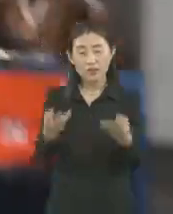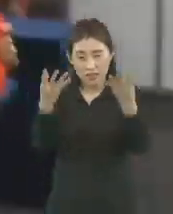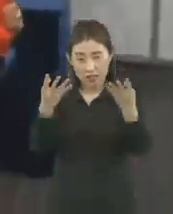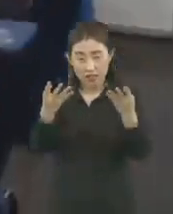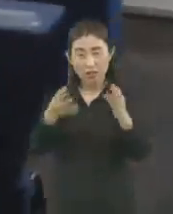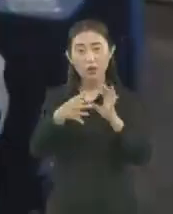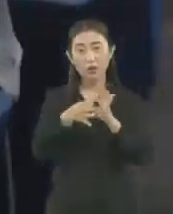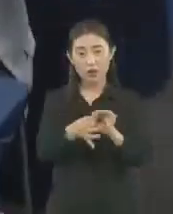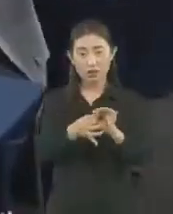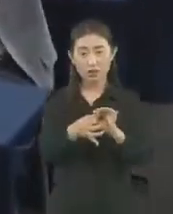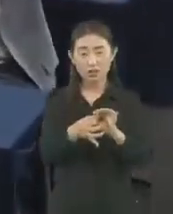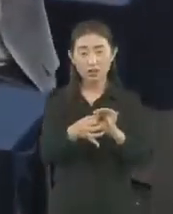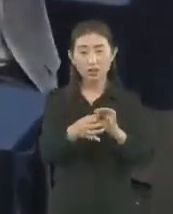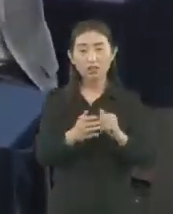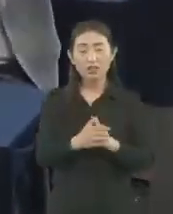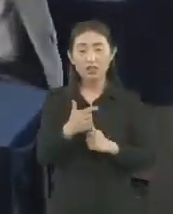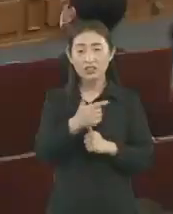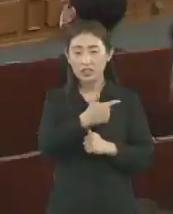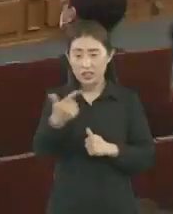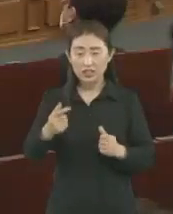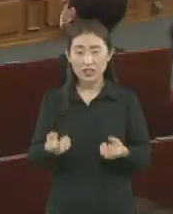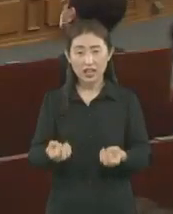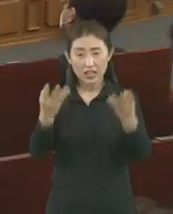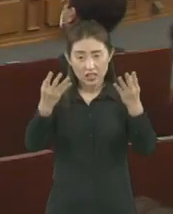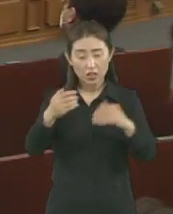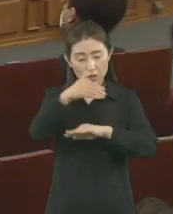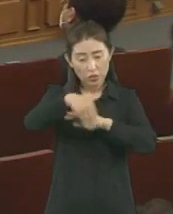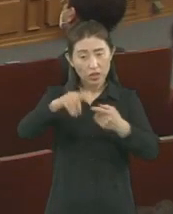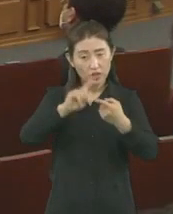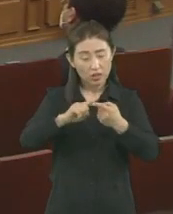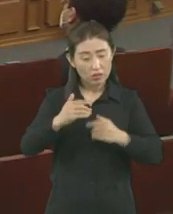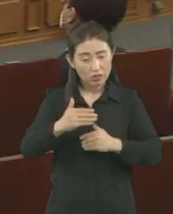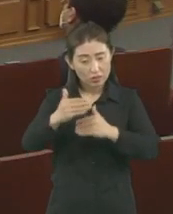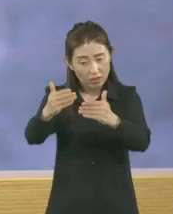전임 자치단체장이 유치한 대규모 국제행사가 당초